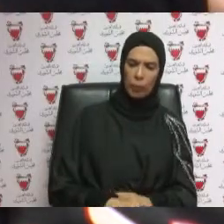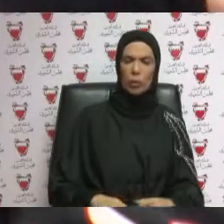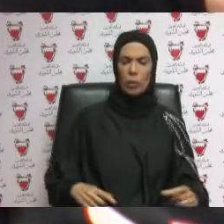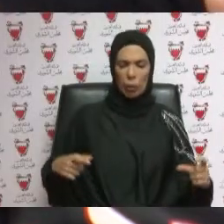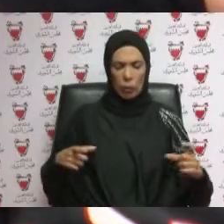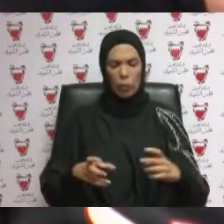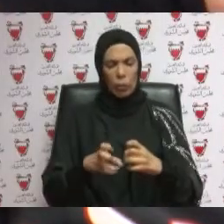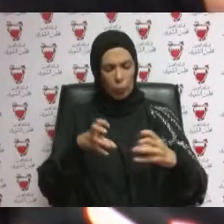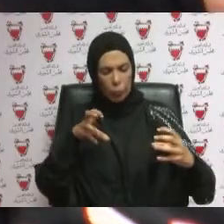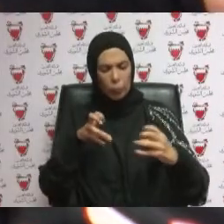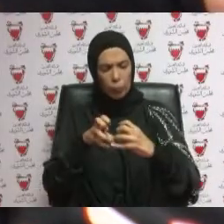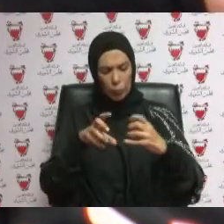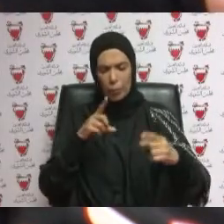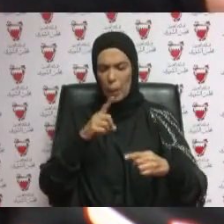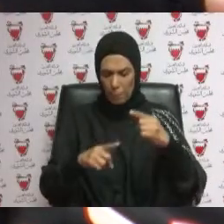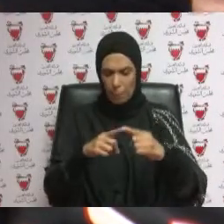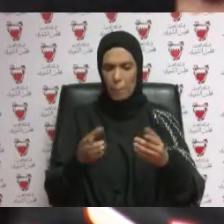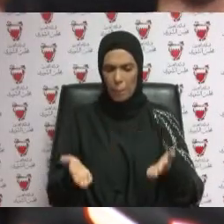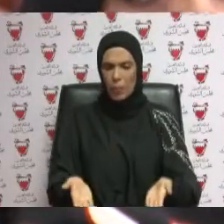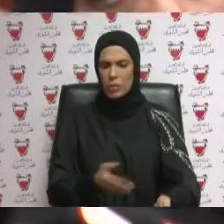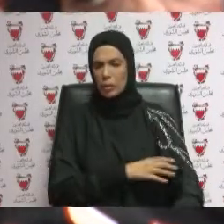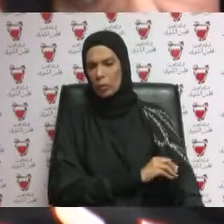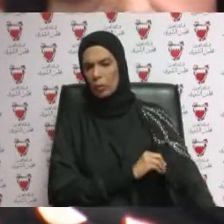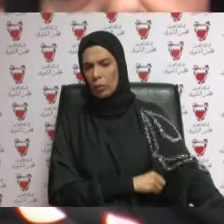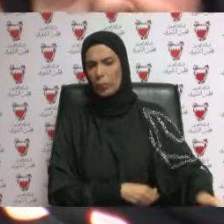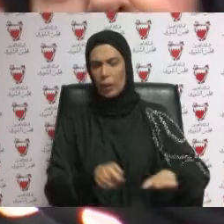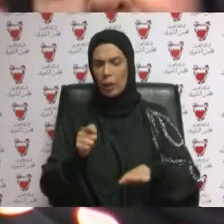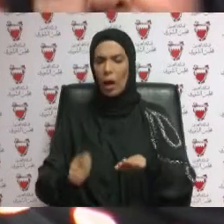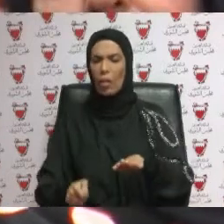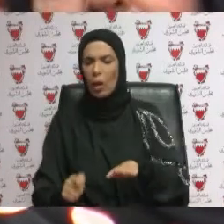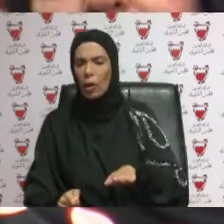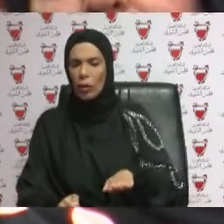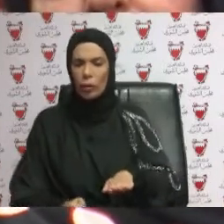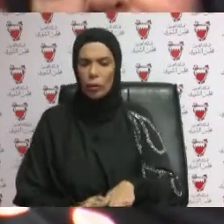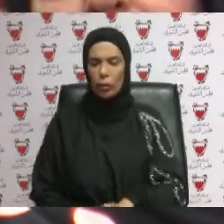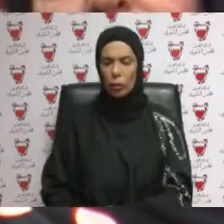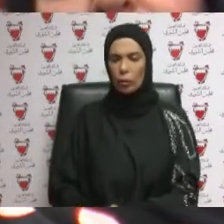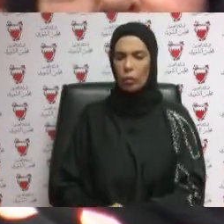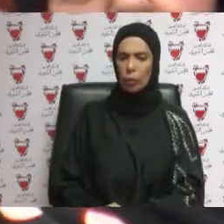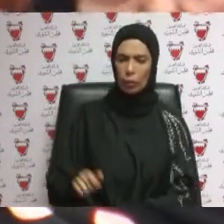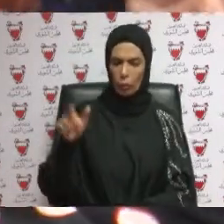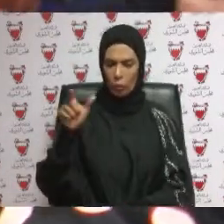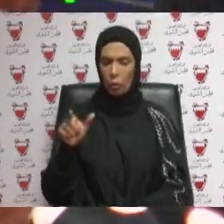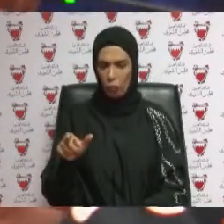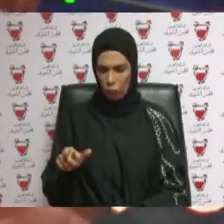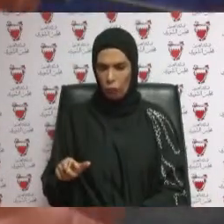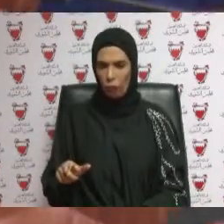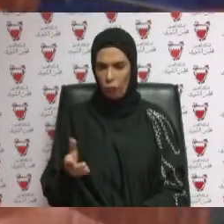خصوصا اذا لم يحدد الغرض في لما توصل القضايا الى المحاكم، في هناك المؤجر الذي يدعي بان